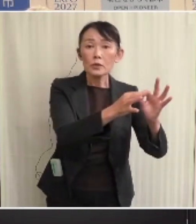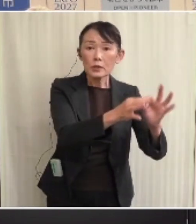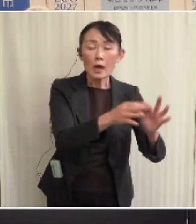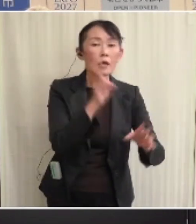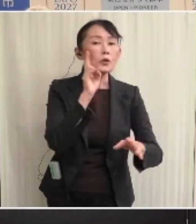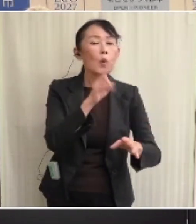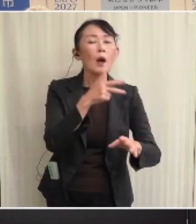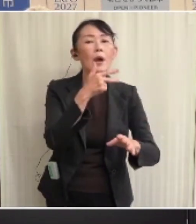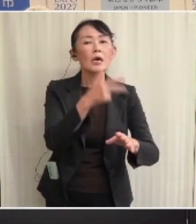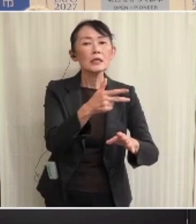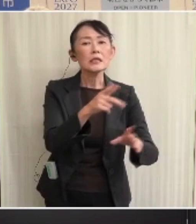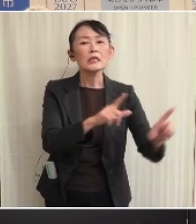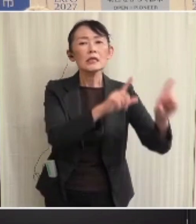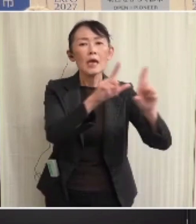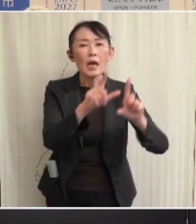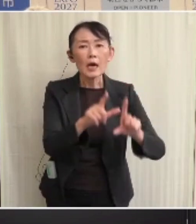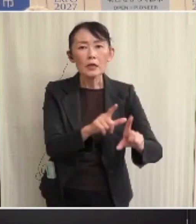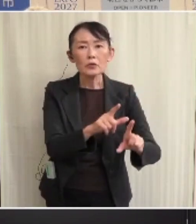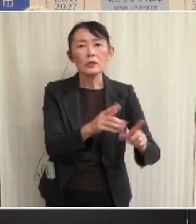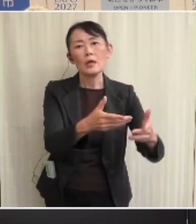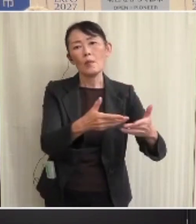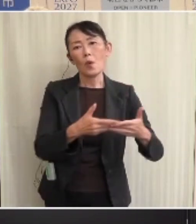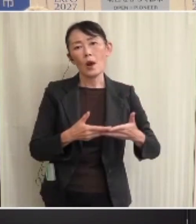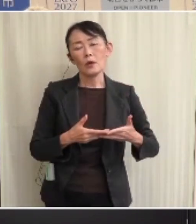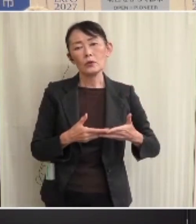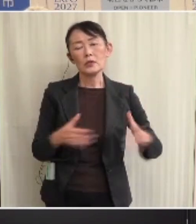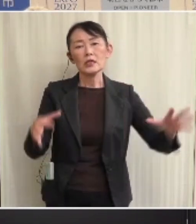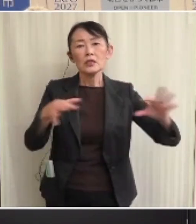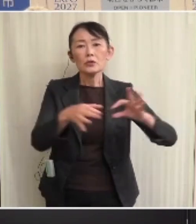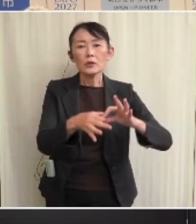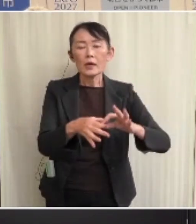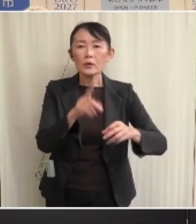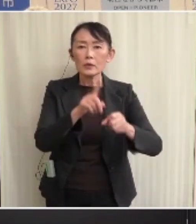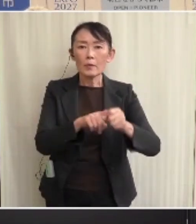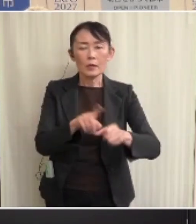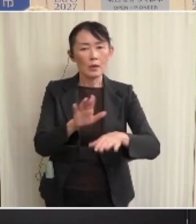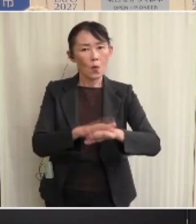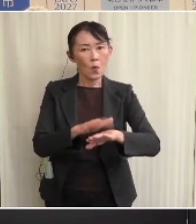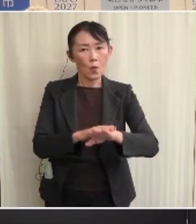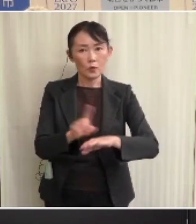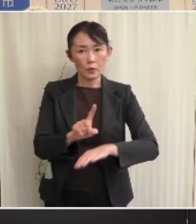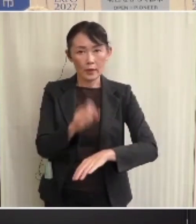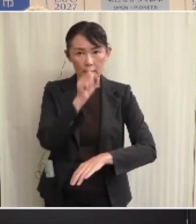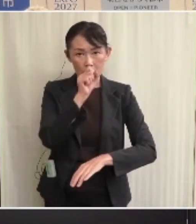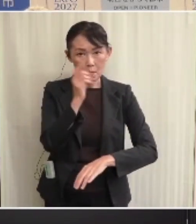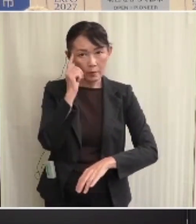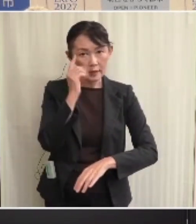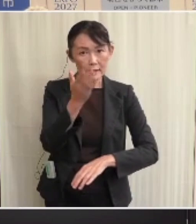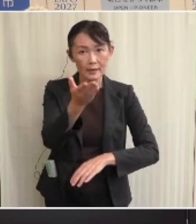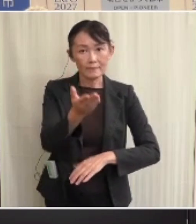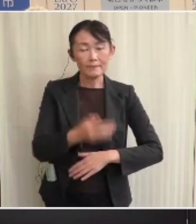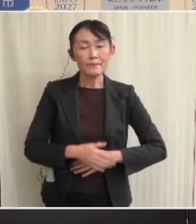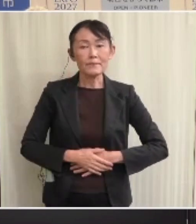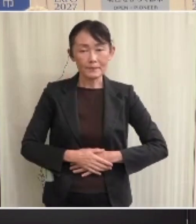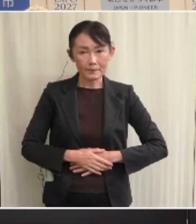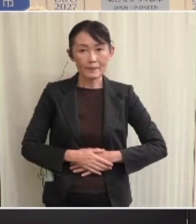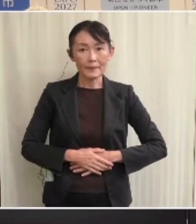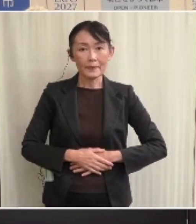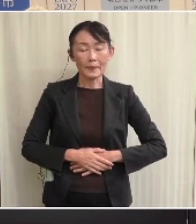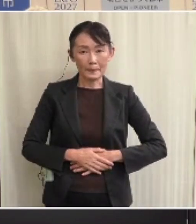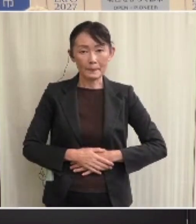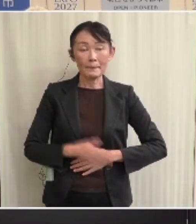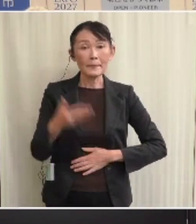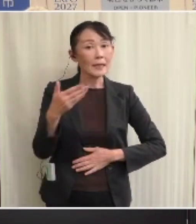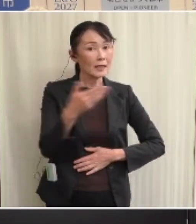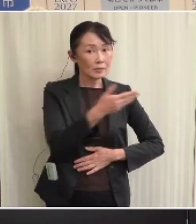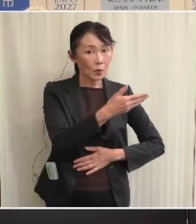というところに結びつけるためにはどのようなことが必要だとお考えでしょうか。 はい、ありがとうございます。まず市民